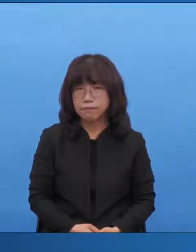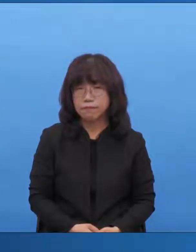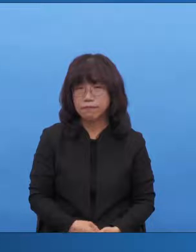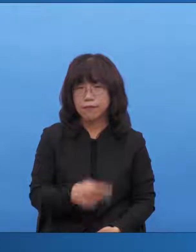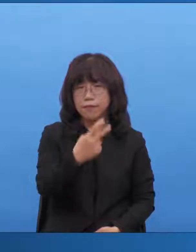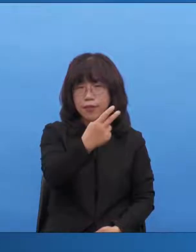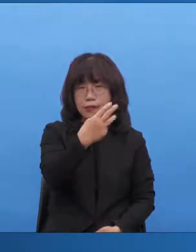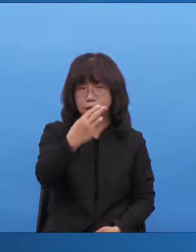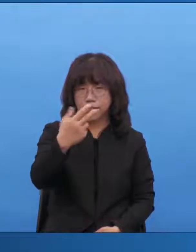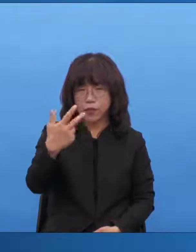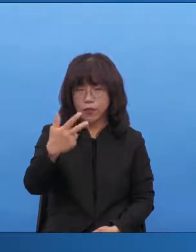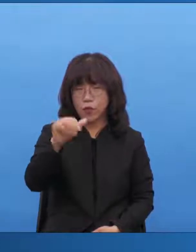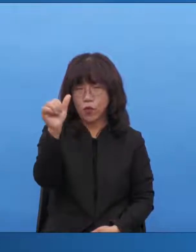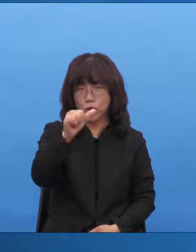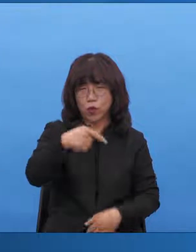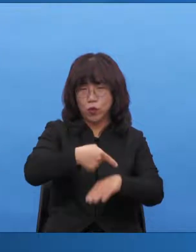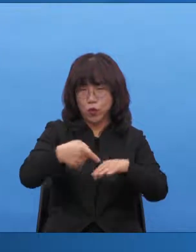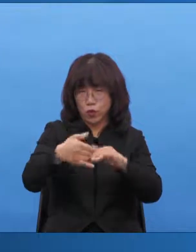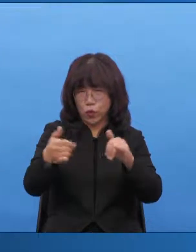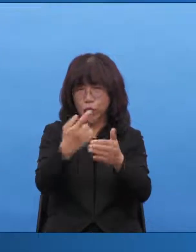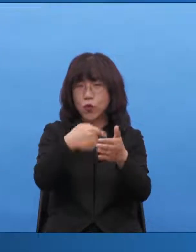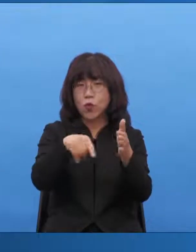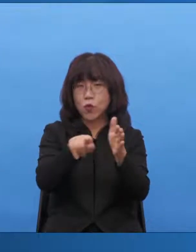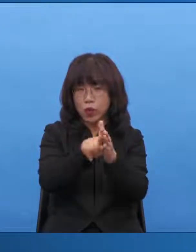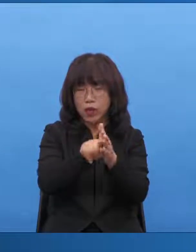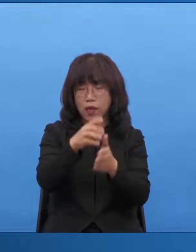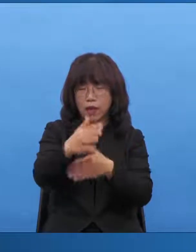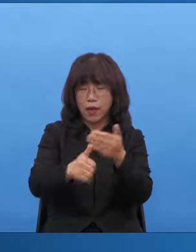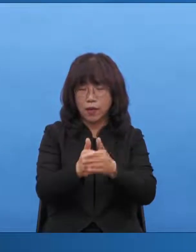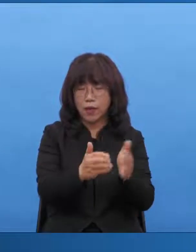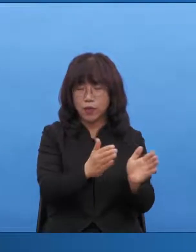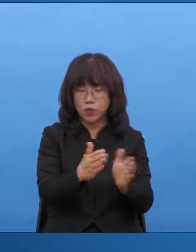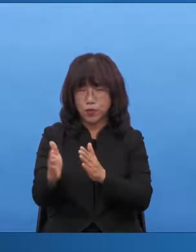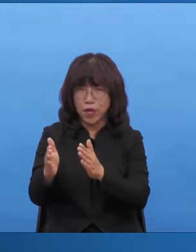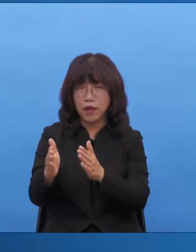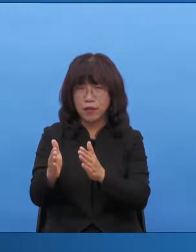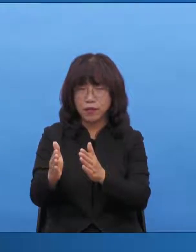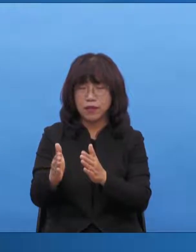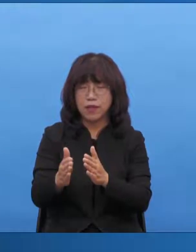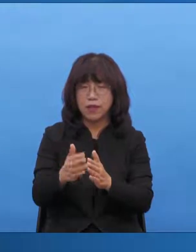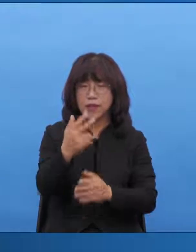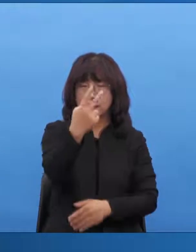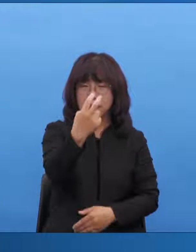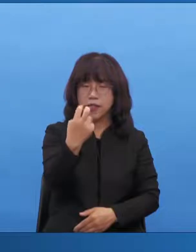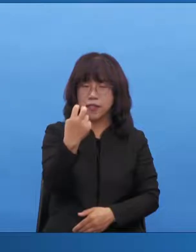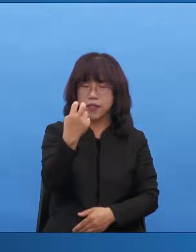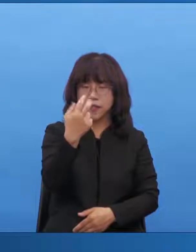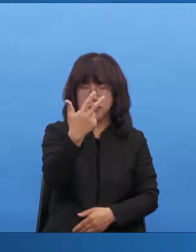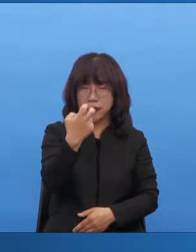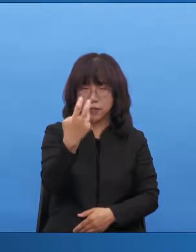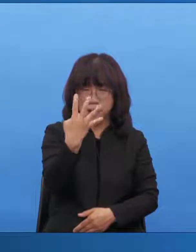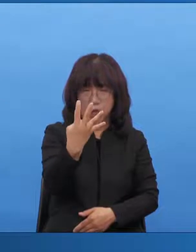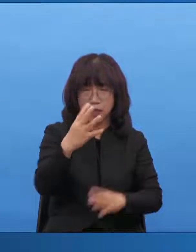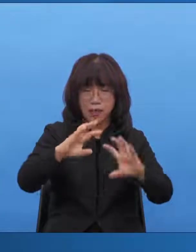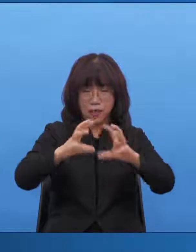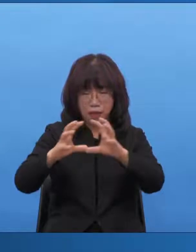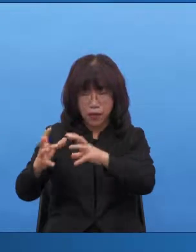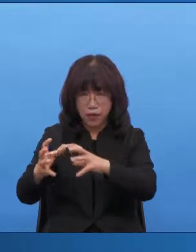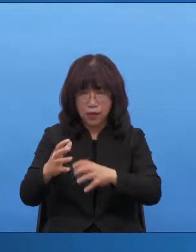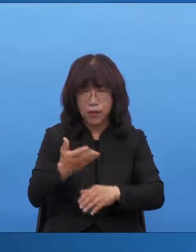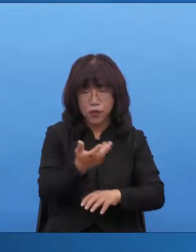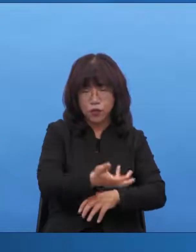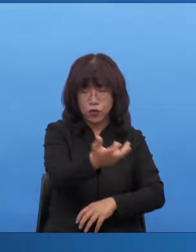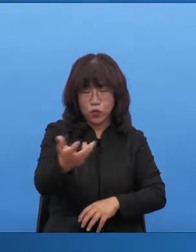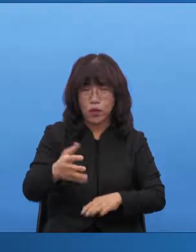(237) 5천 종족을 향해 하나님이 준비하신 비대면 조직을 확인하며 74개 나라를 순회하는 언약의 여정. 이번 주는